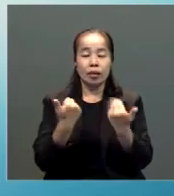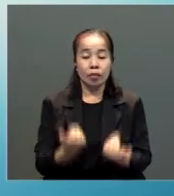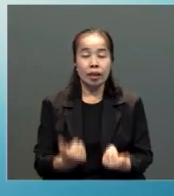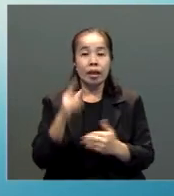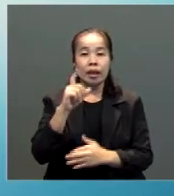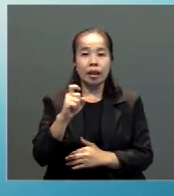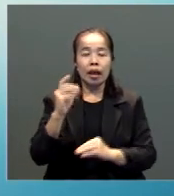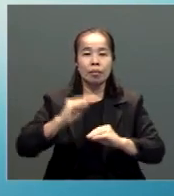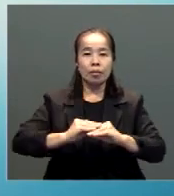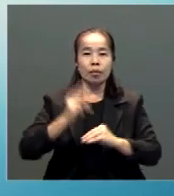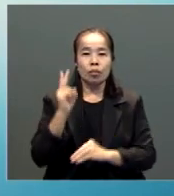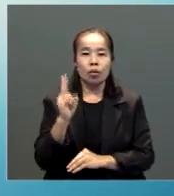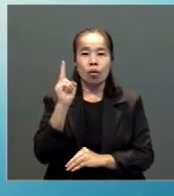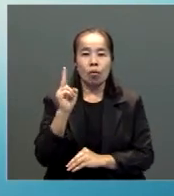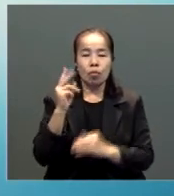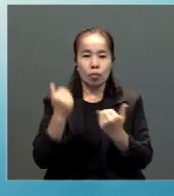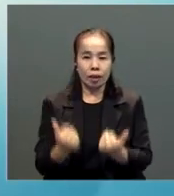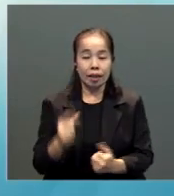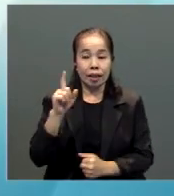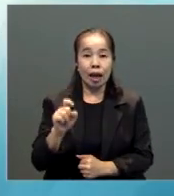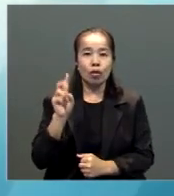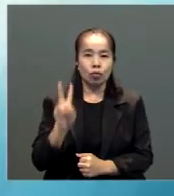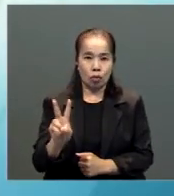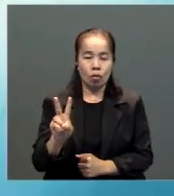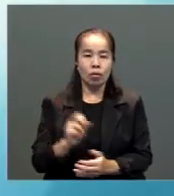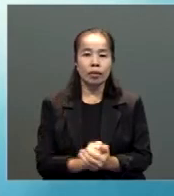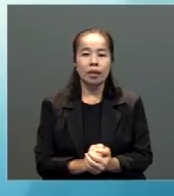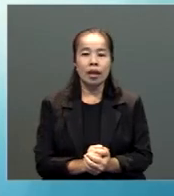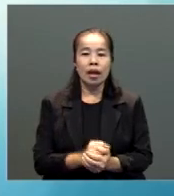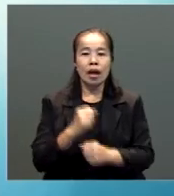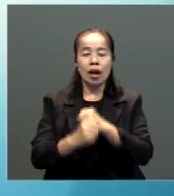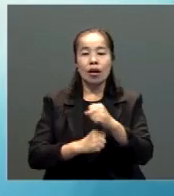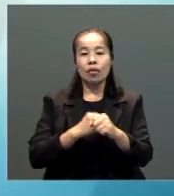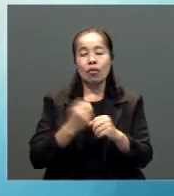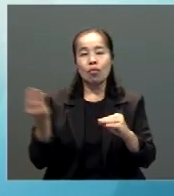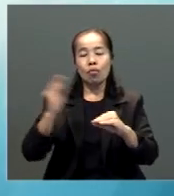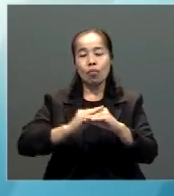นะครับแล้วก็ก็เสียชีวิตวันนี้เพิ่มขึ้นเป็น2รายนะครับเป็นถ้ารวมเป็น 5 14